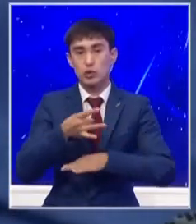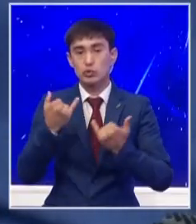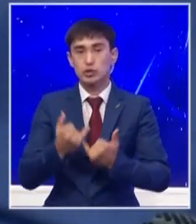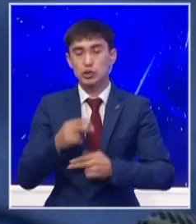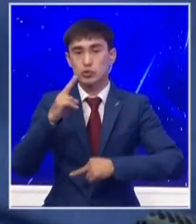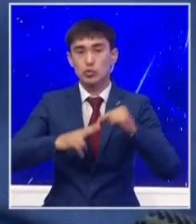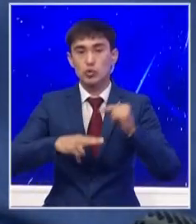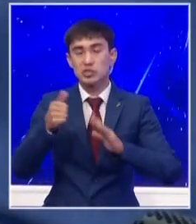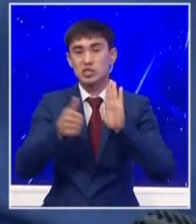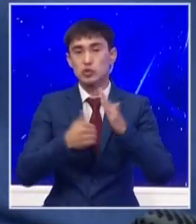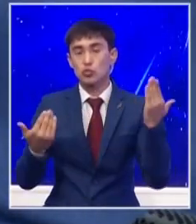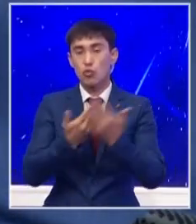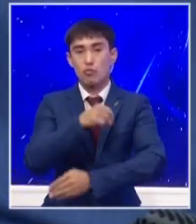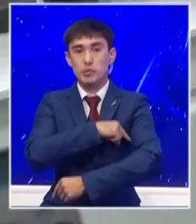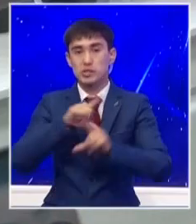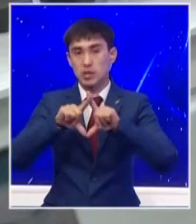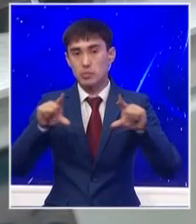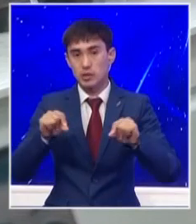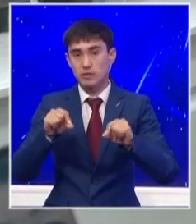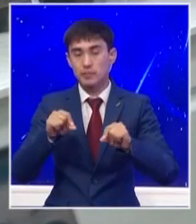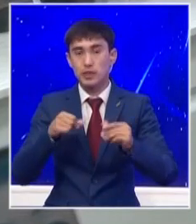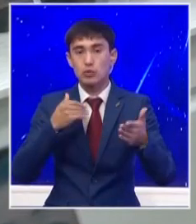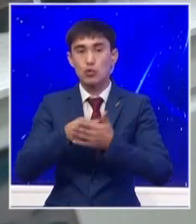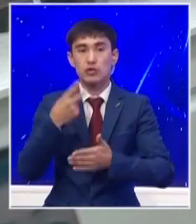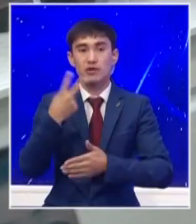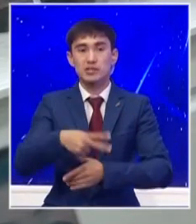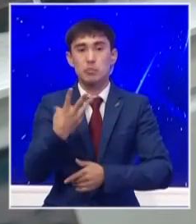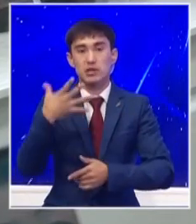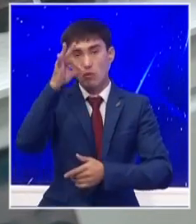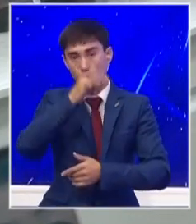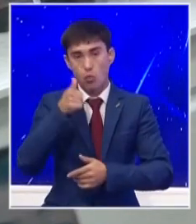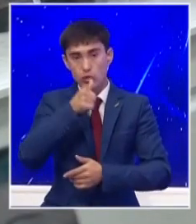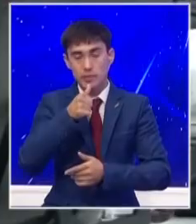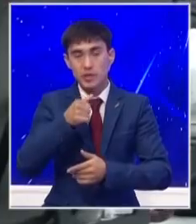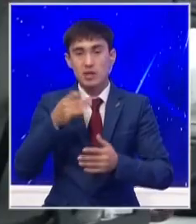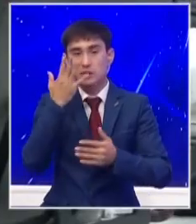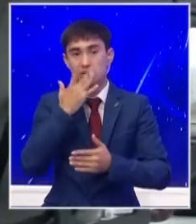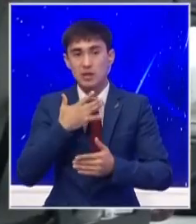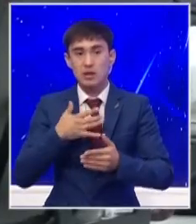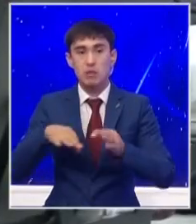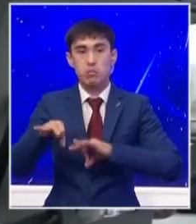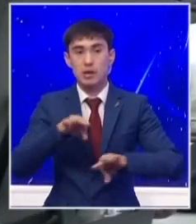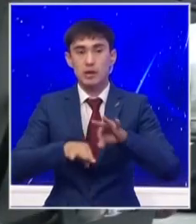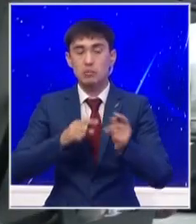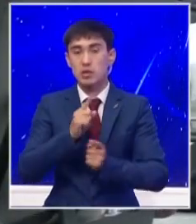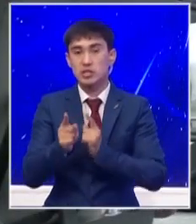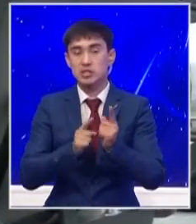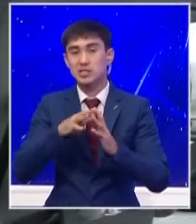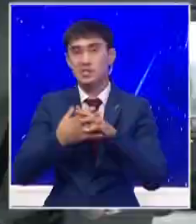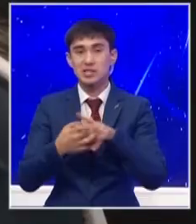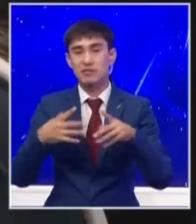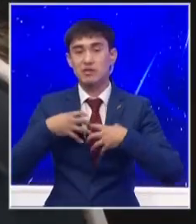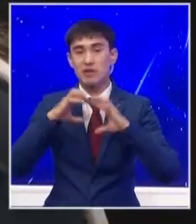сейчас строится 6 новых медицинских объектов. До 2025 года в рамках национального проекта «Модернизация